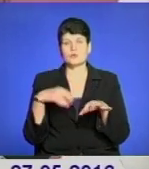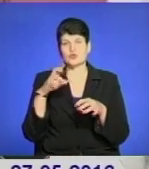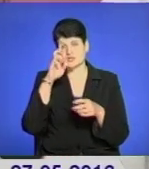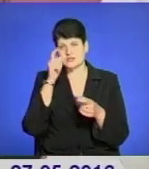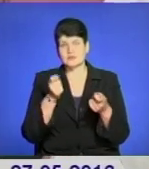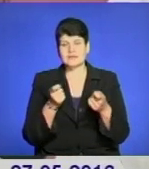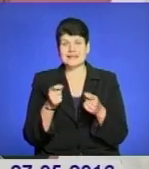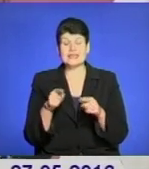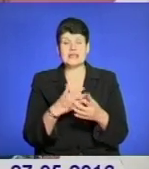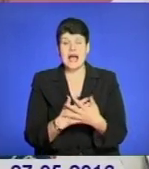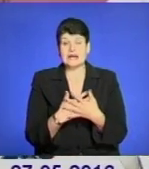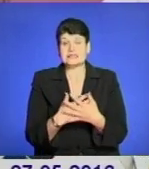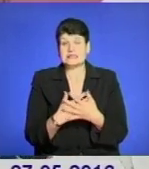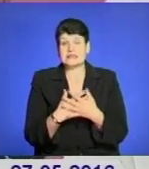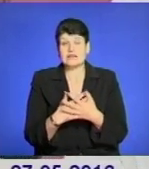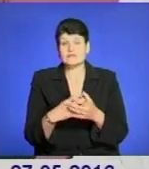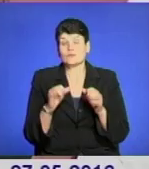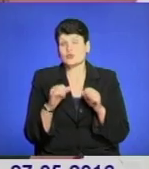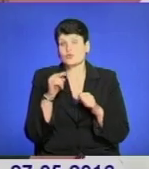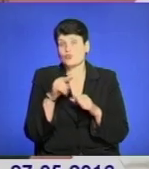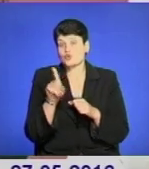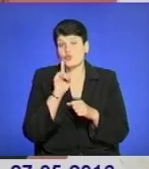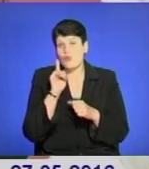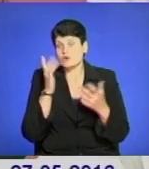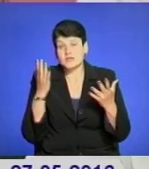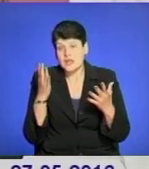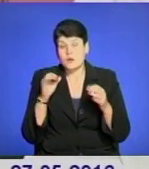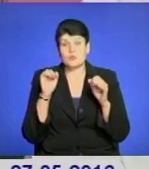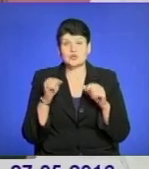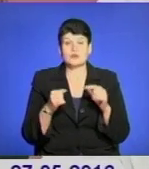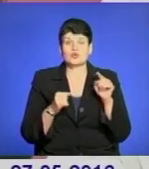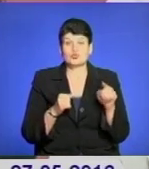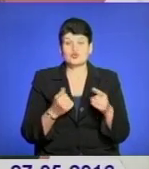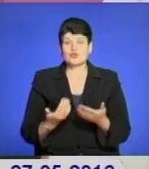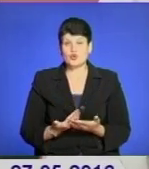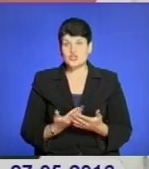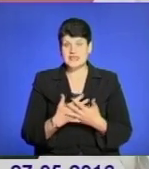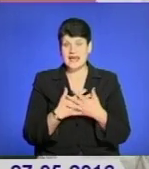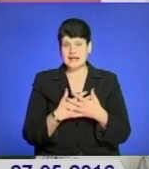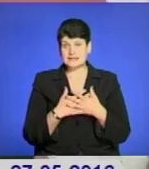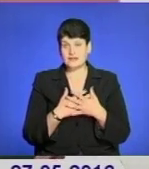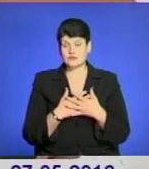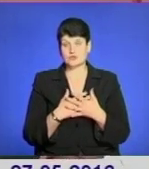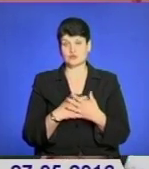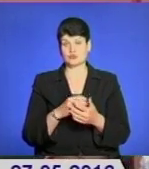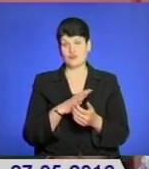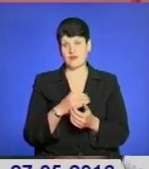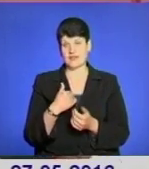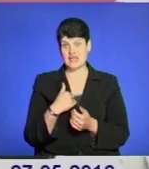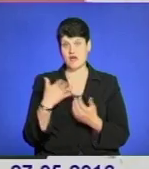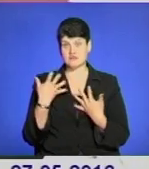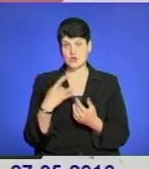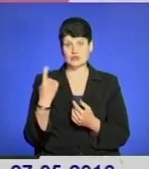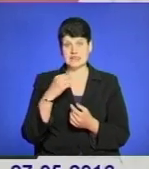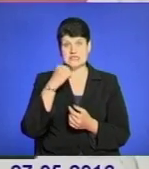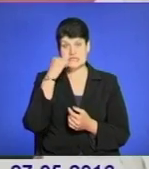який настільки активний, можливо, тому що молодий, можливо, тому що по житті активний, що деколи, я вже як один з